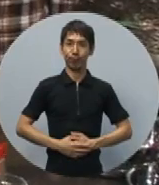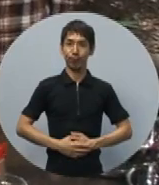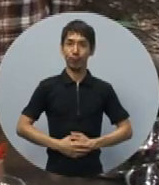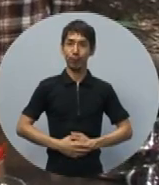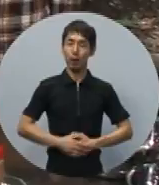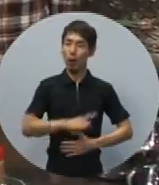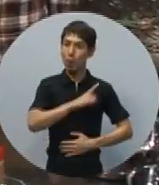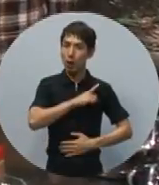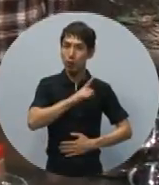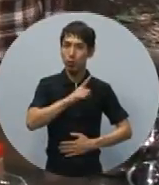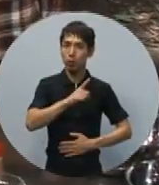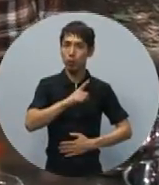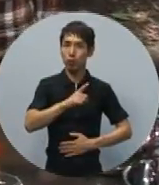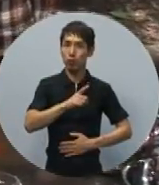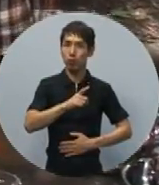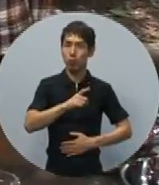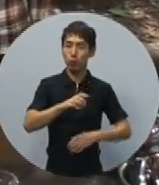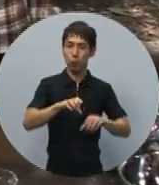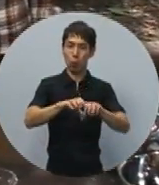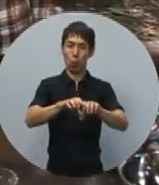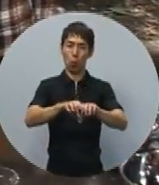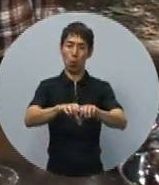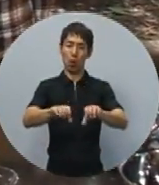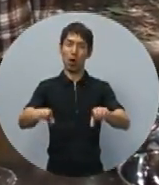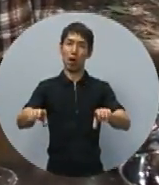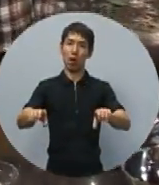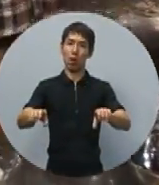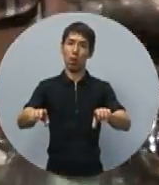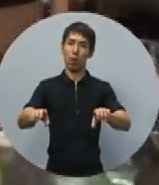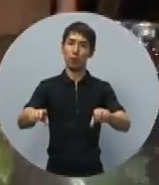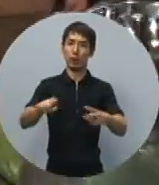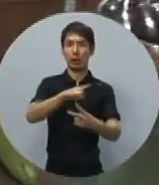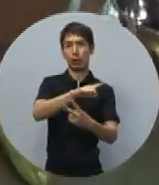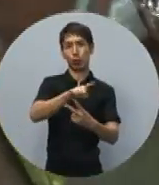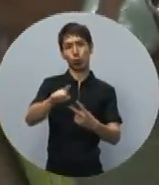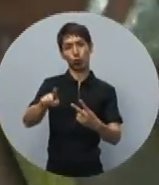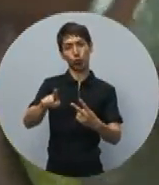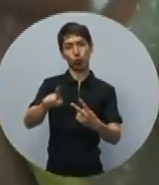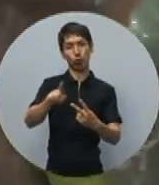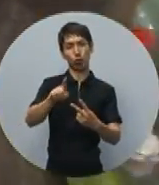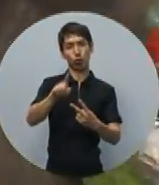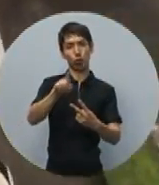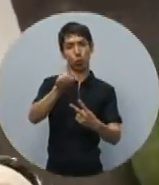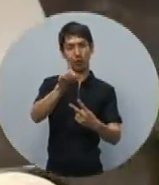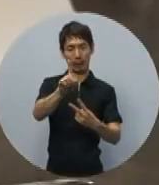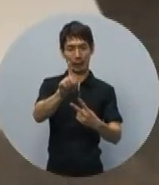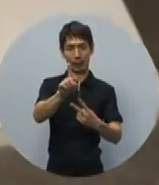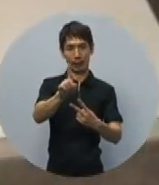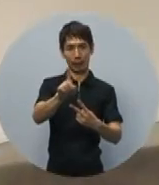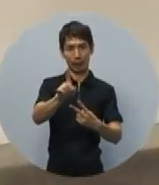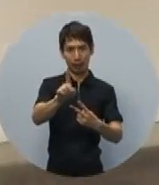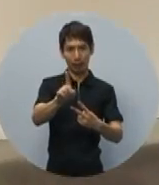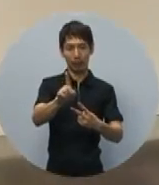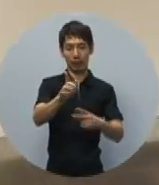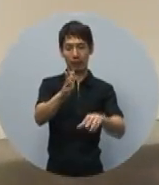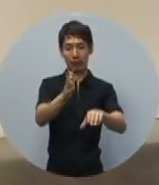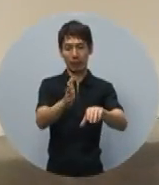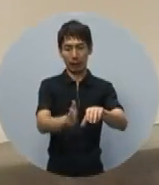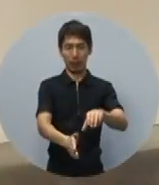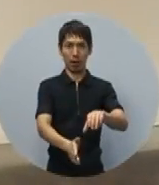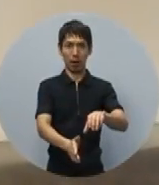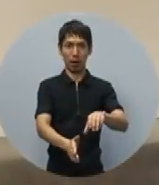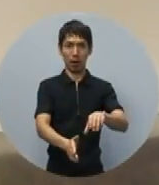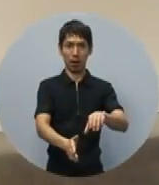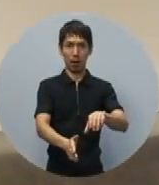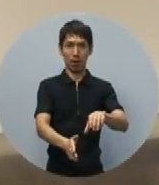まずですね、ゴーヤの肉を詰めるので、先にゴーヤを ゴー ヤの中をくり抜きましょう。 はい、 これをまず半